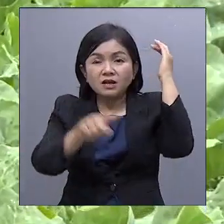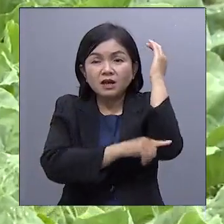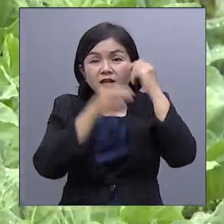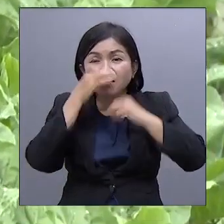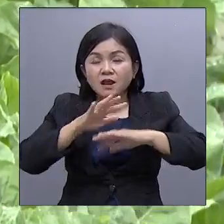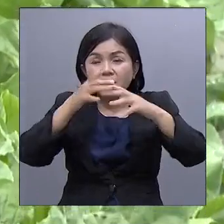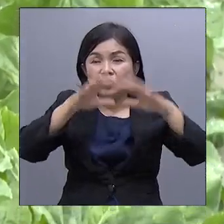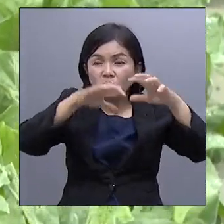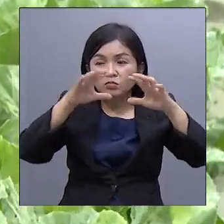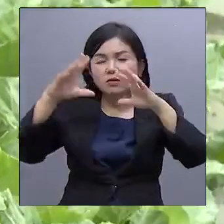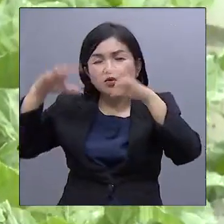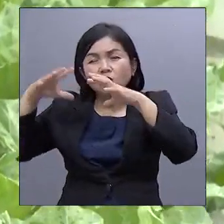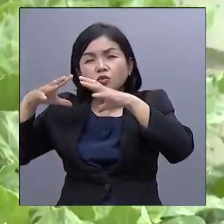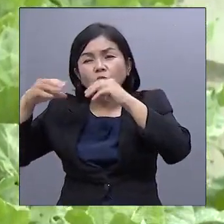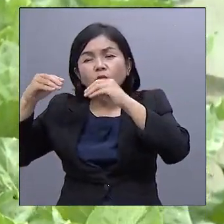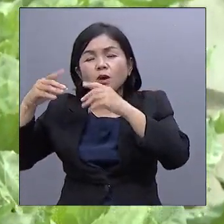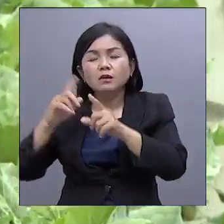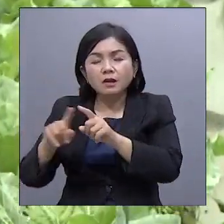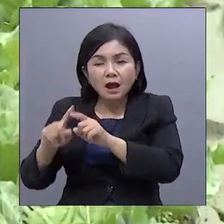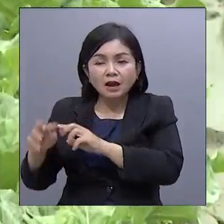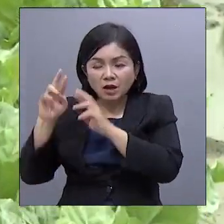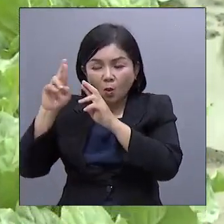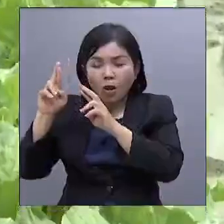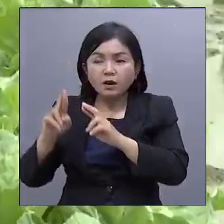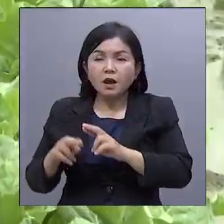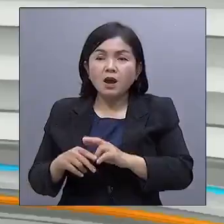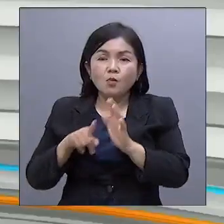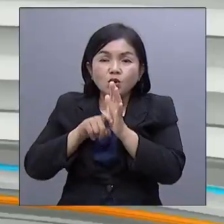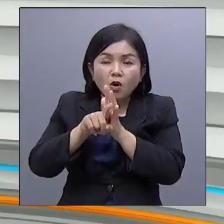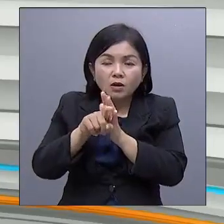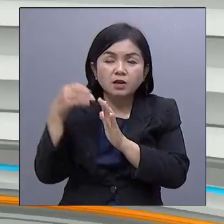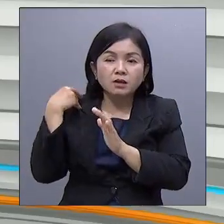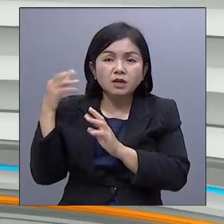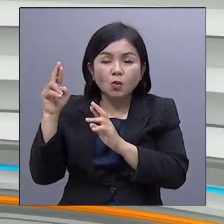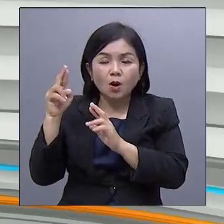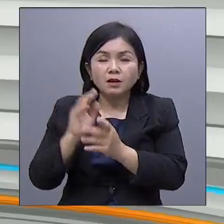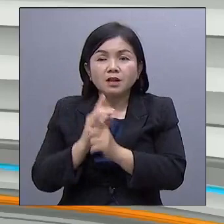ไม่สม่ำเสมอควรระวังและป้องกันการระบาดของศัตรูพืชจำพวกน้อน